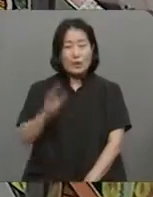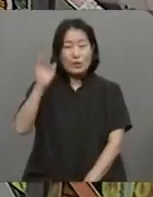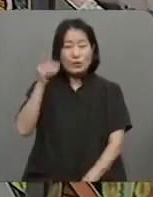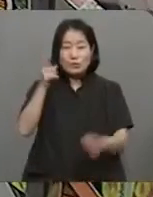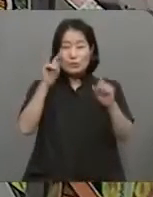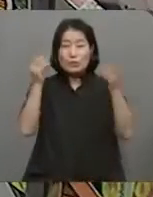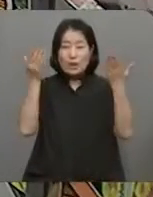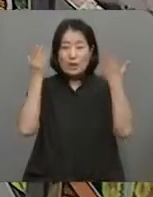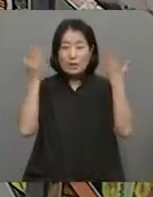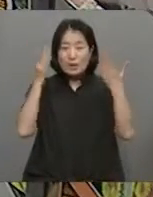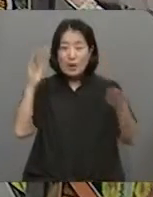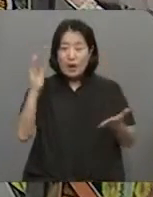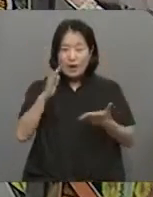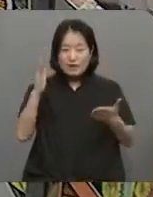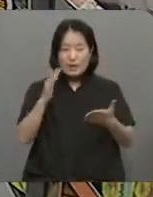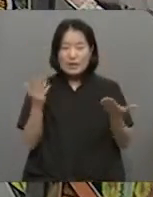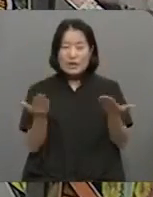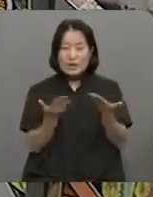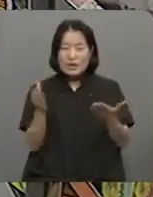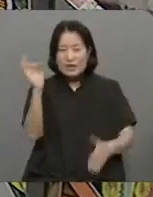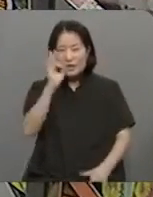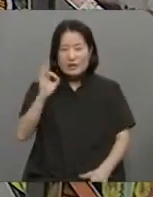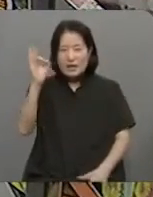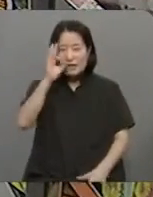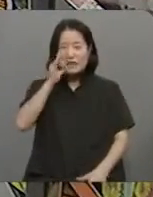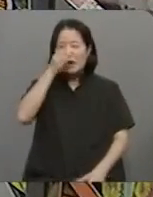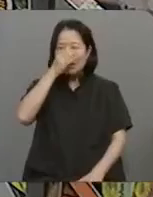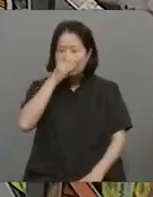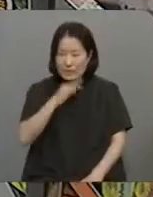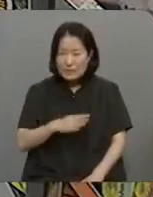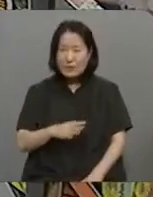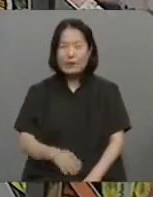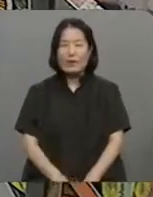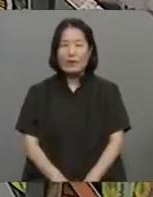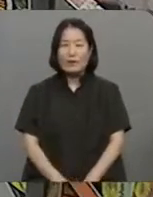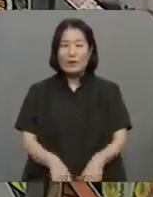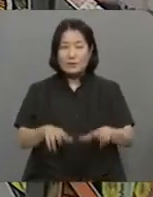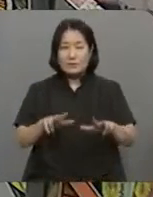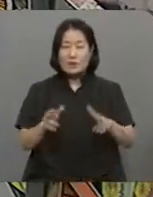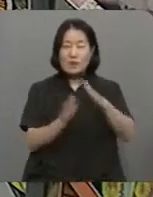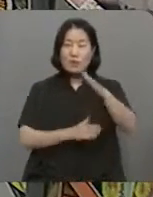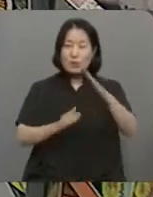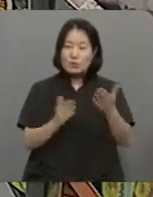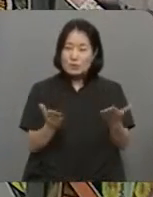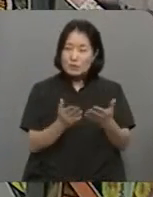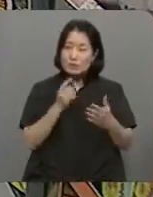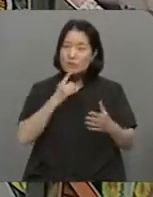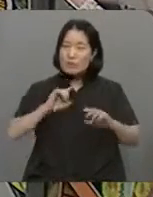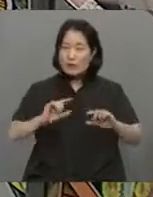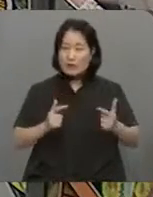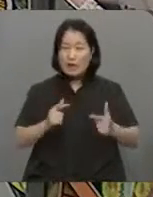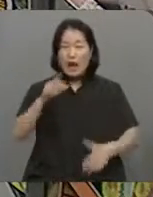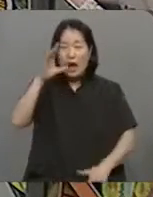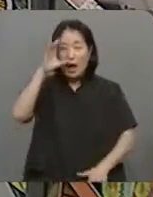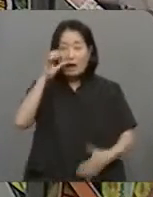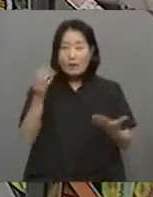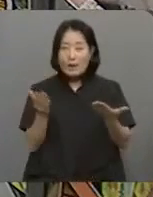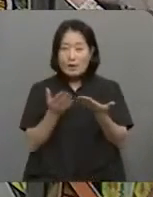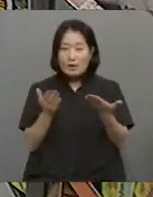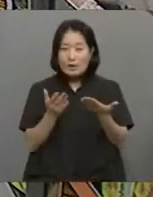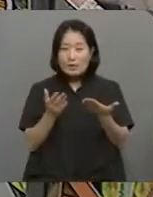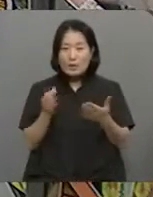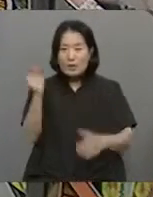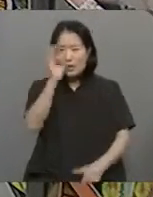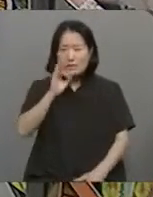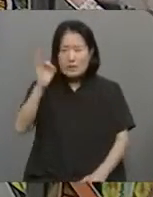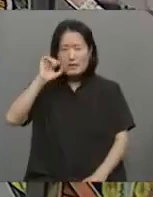요즘 대학가의 구인구직난이 어느 때보다 심각합니다. 이제는 정식 직장은 고사하고 아르바이트 자리 구하기도 하늘의